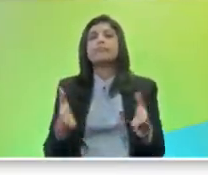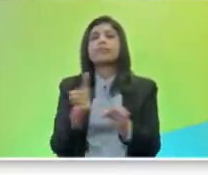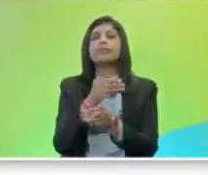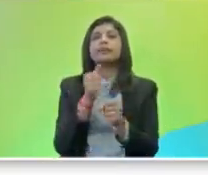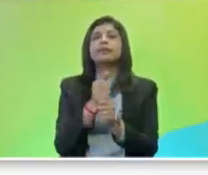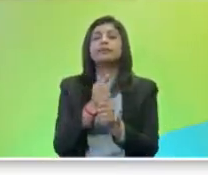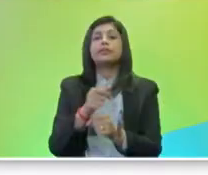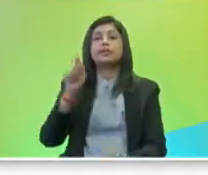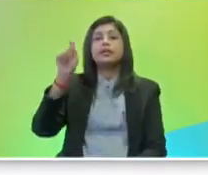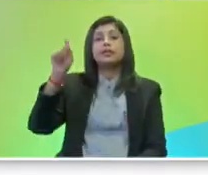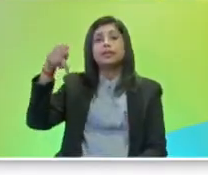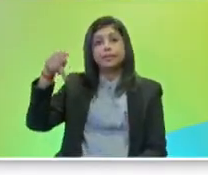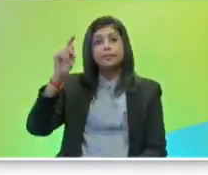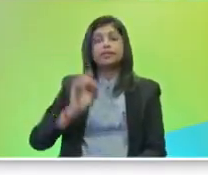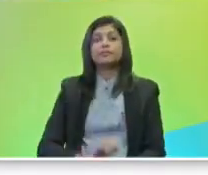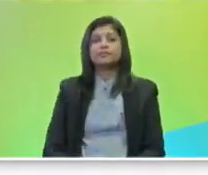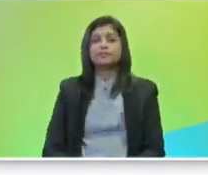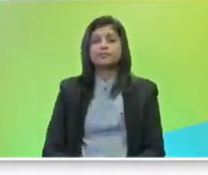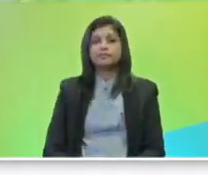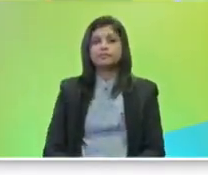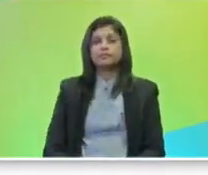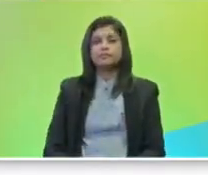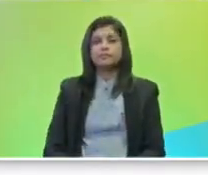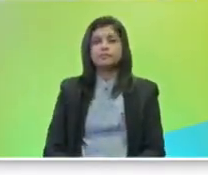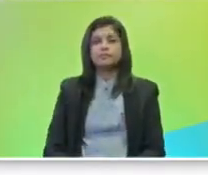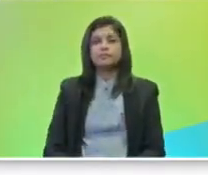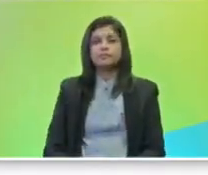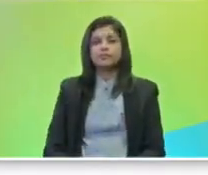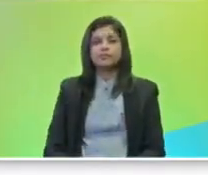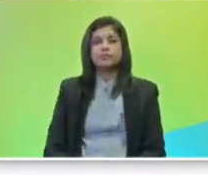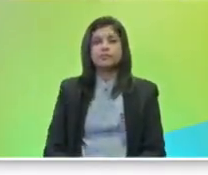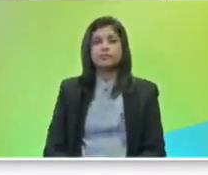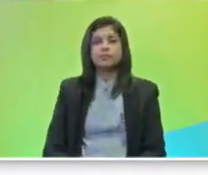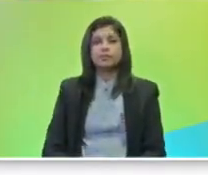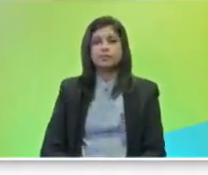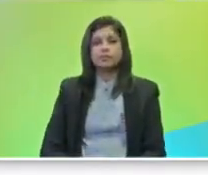untuk mencapai tahap penguasaan yang